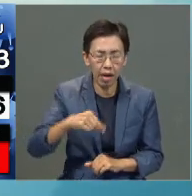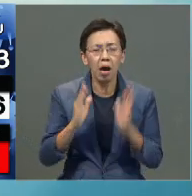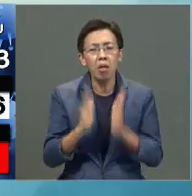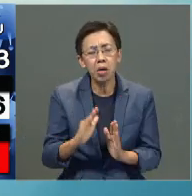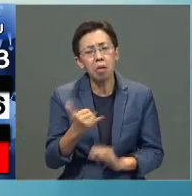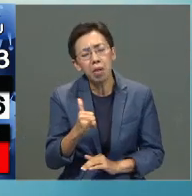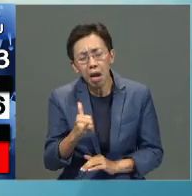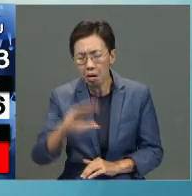ถ้าไม่มีอาการด้วยนะครับ